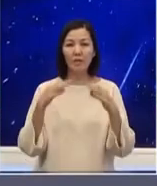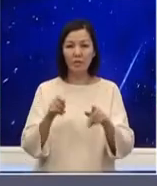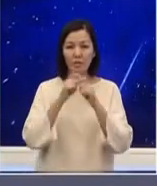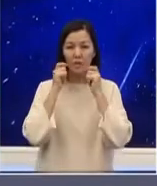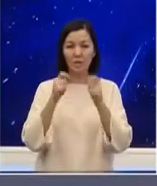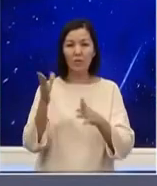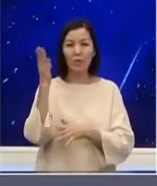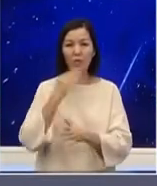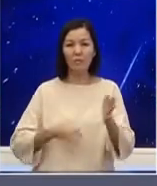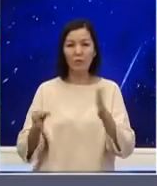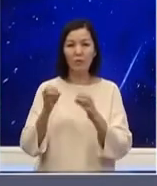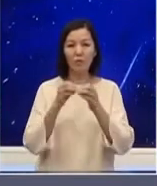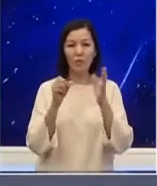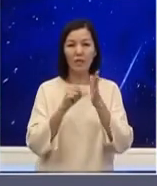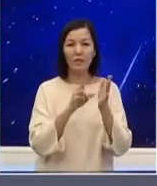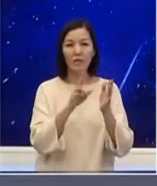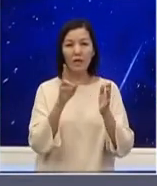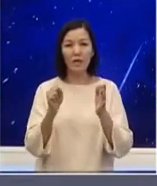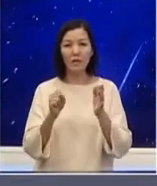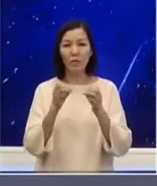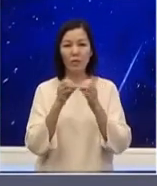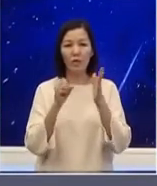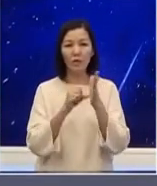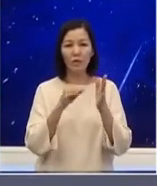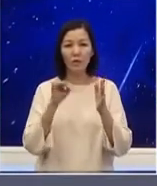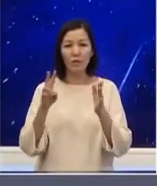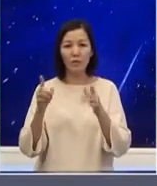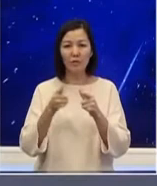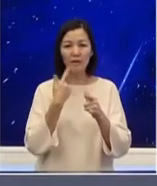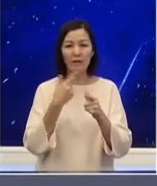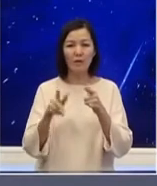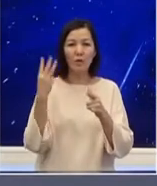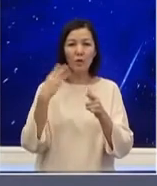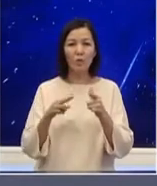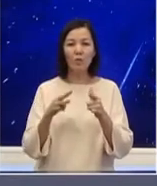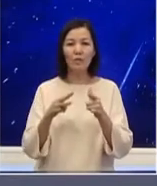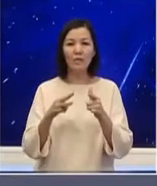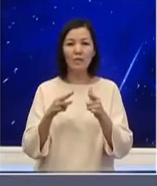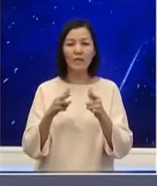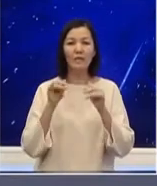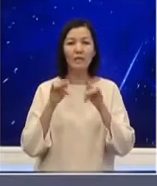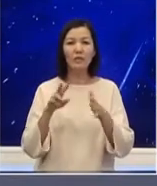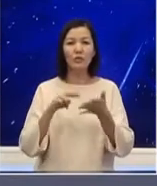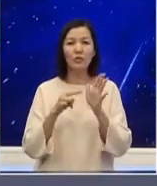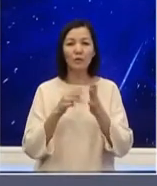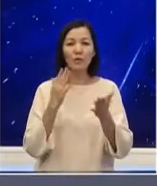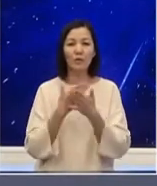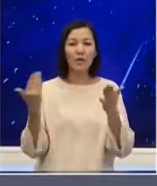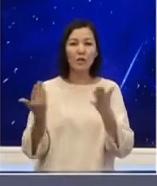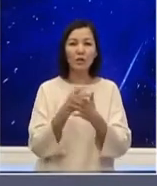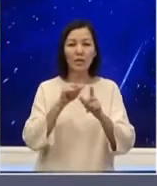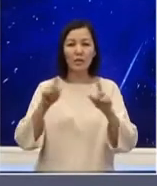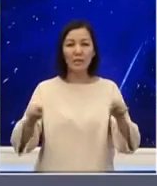Тәуелсіздікке тарту Алматы облысында 16 қараша мен 16 желтоқсан аралығында 30 оң іс жоспарланып отыр. Жаңа нысандар ашылады,